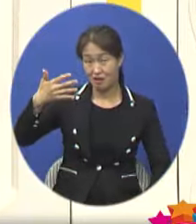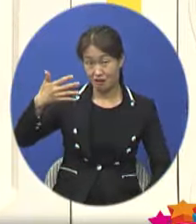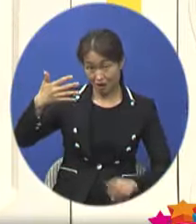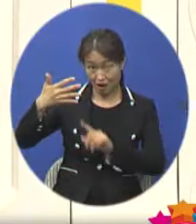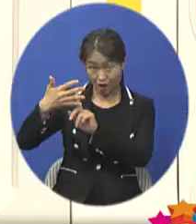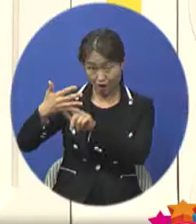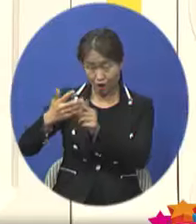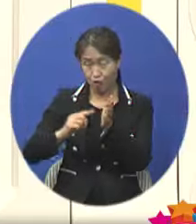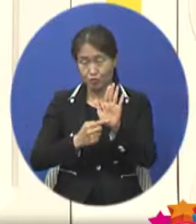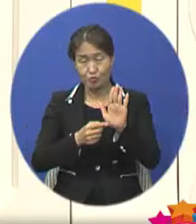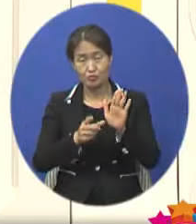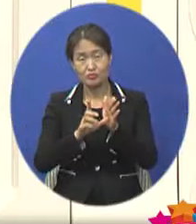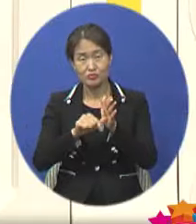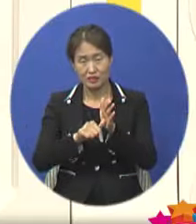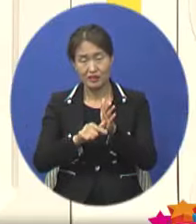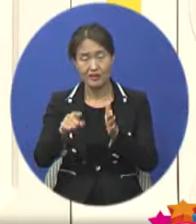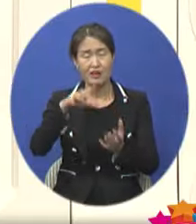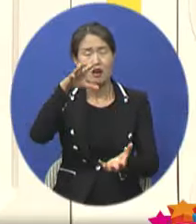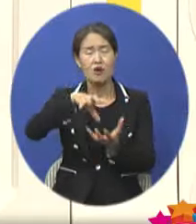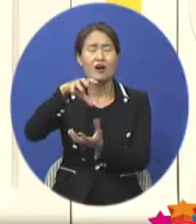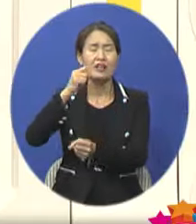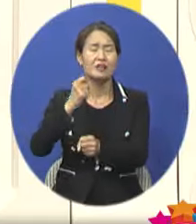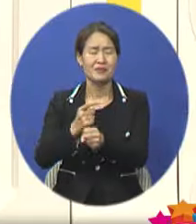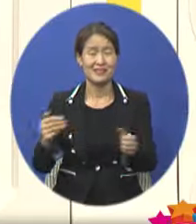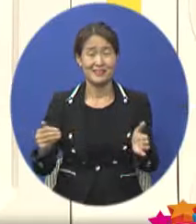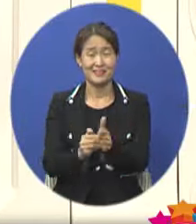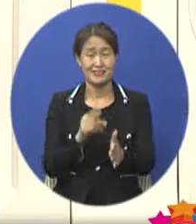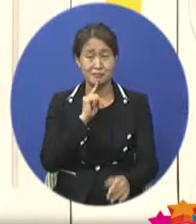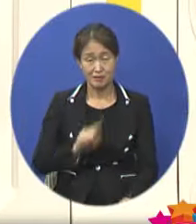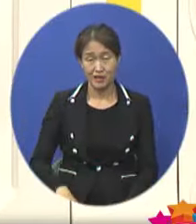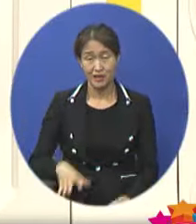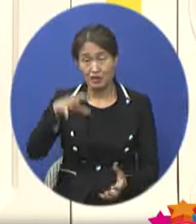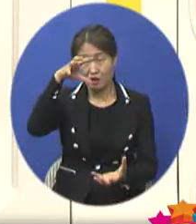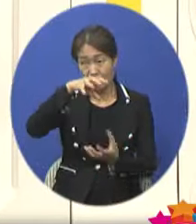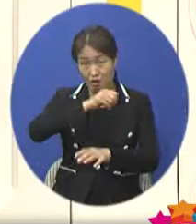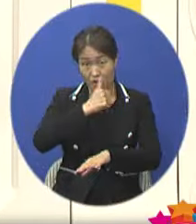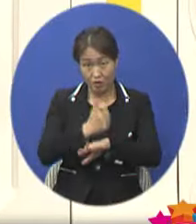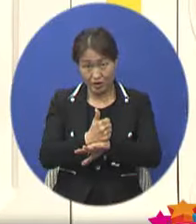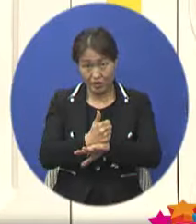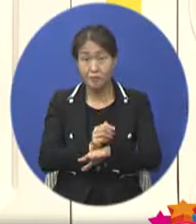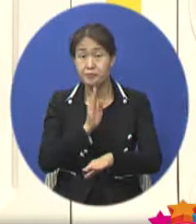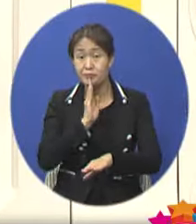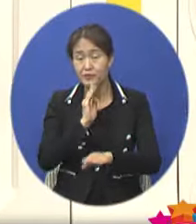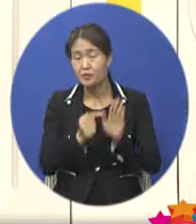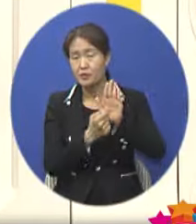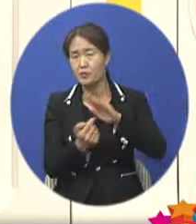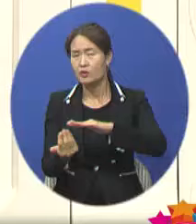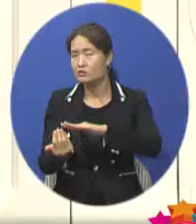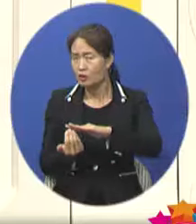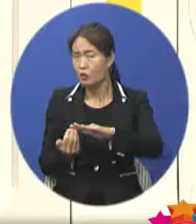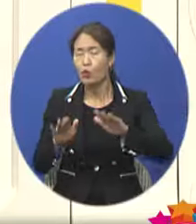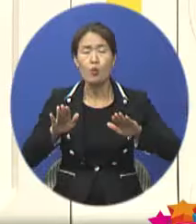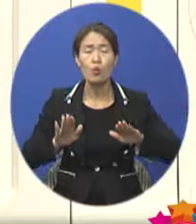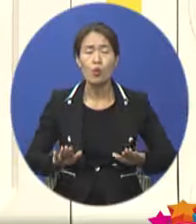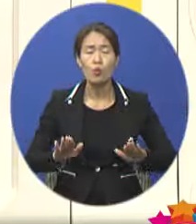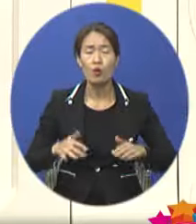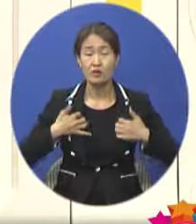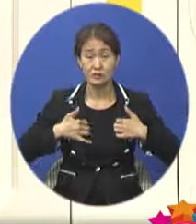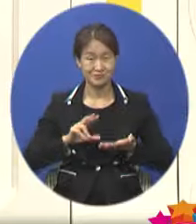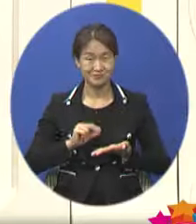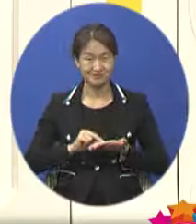있는 동안에 이제 결과가 집계가 되었다고 하죠? 네, 네. 결과 집계가 됐는데 결과 발표하기 전에 오늘 또